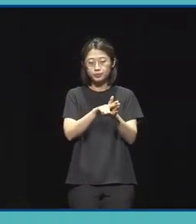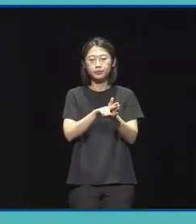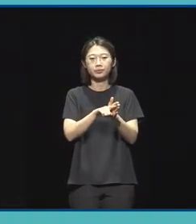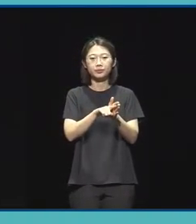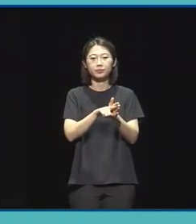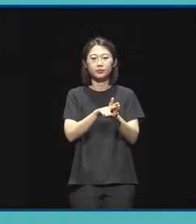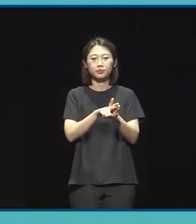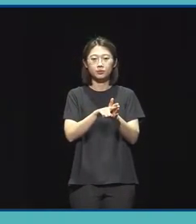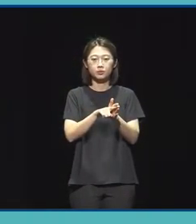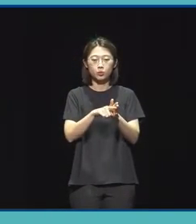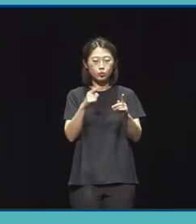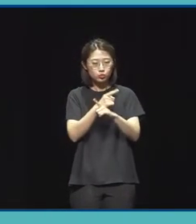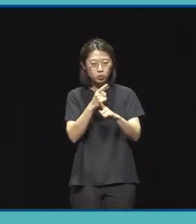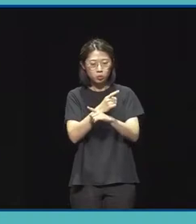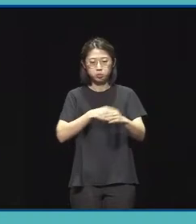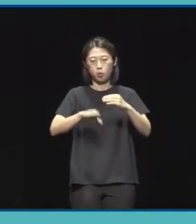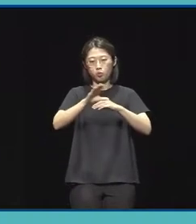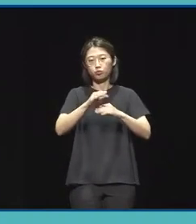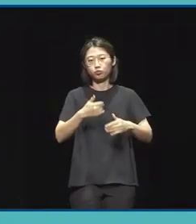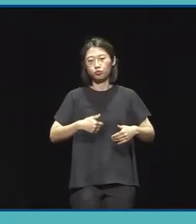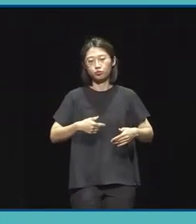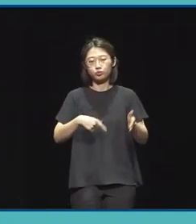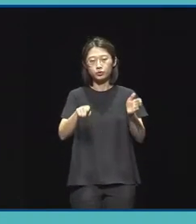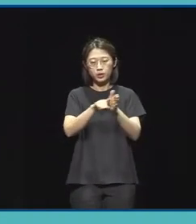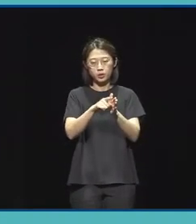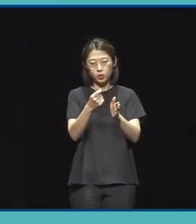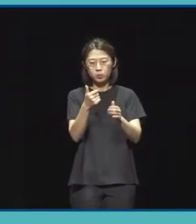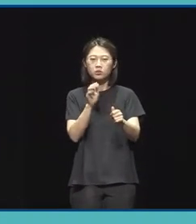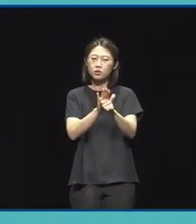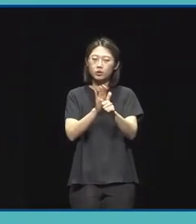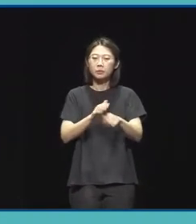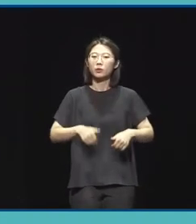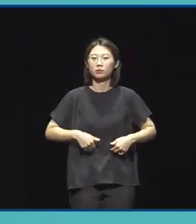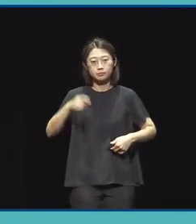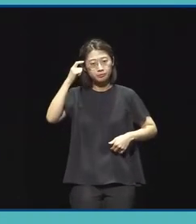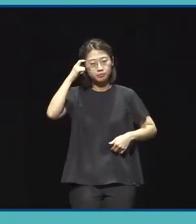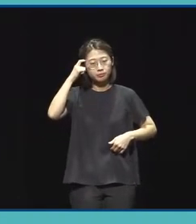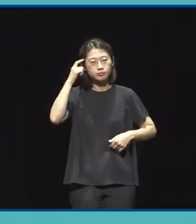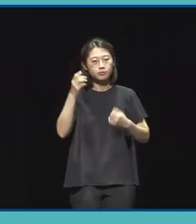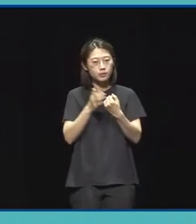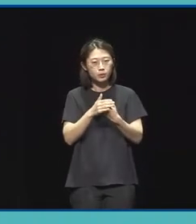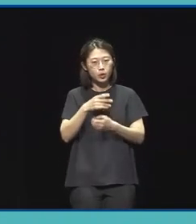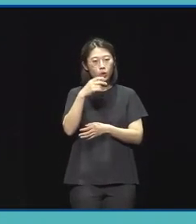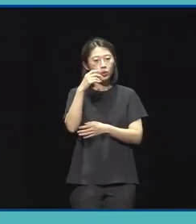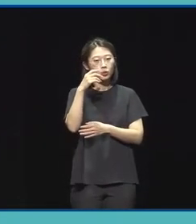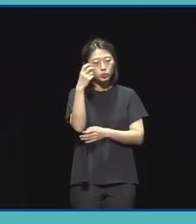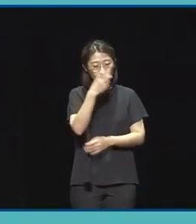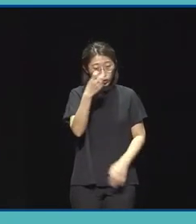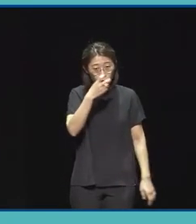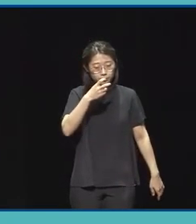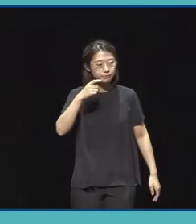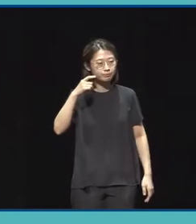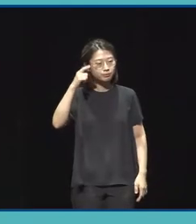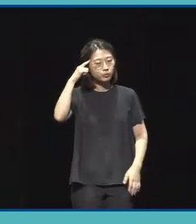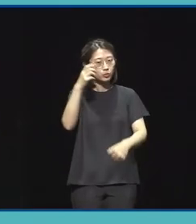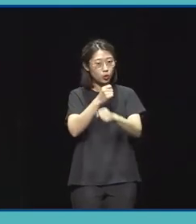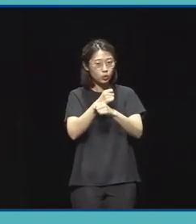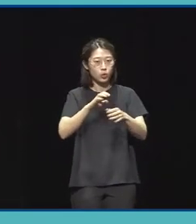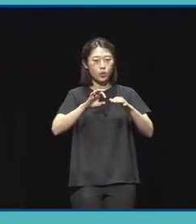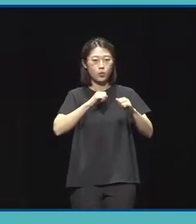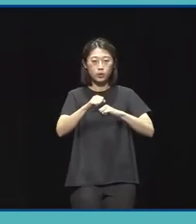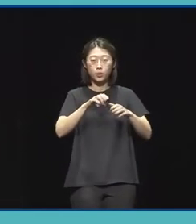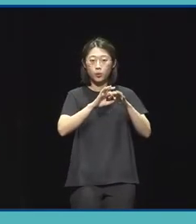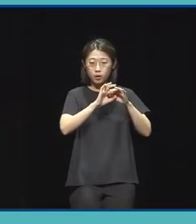수정 보완해 나가는 그런 노력들을 제가 좀 지원을 할 필요가 있겠다 그래서 조사 연구 활동 관련 일부 경비를